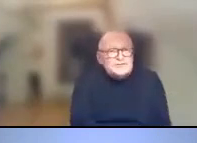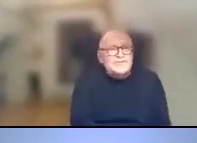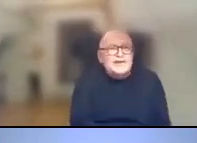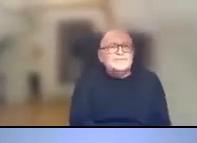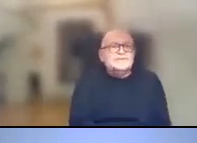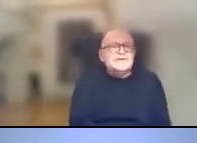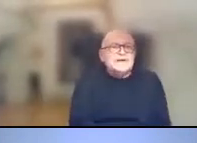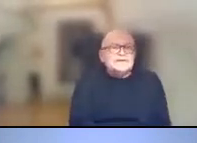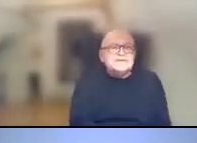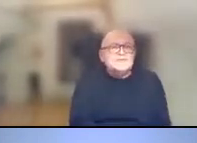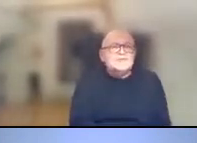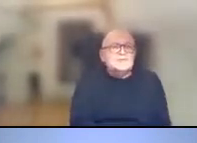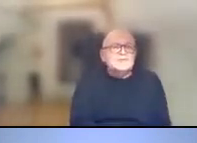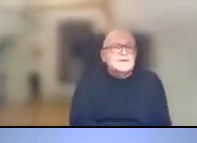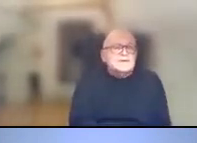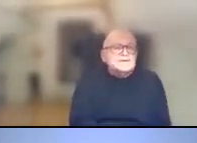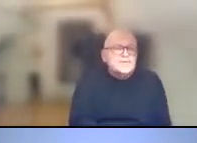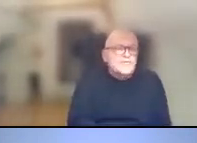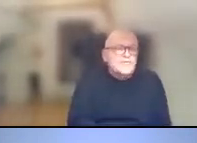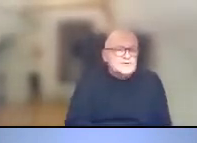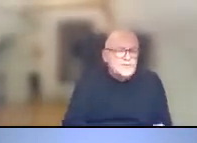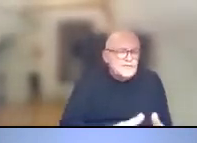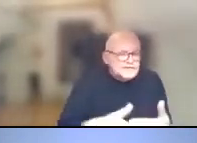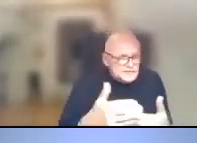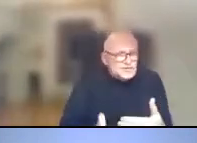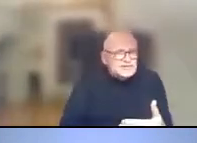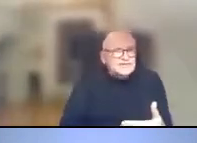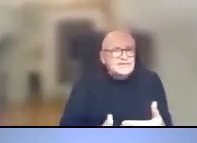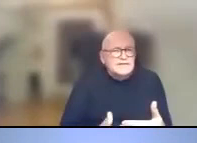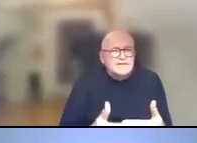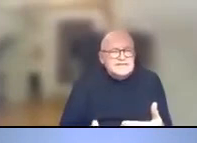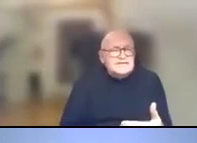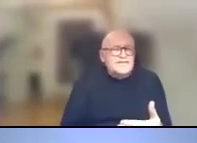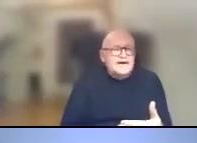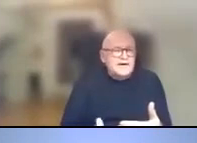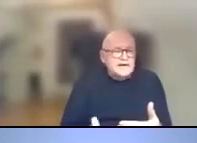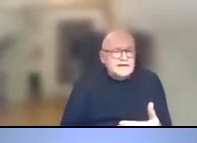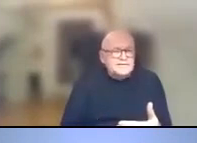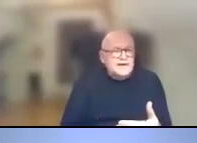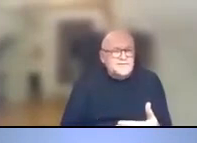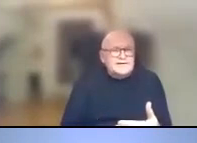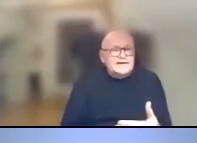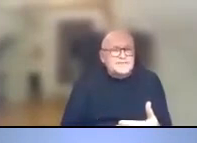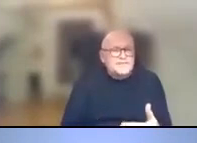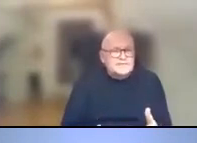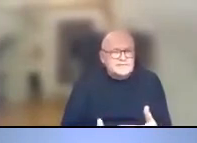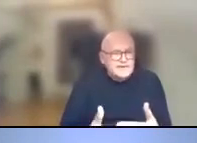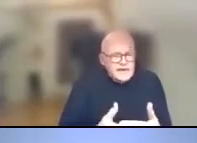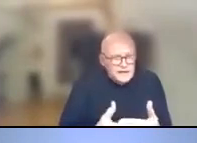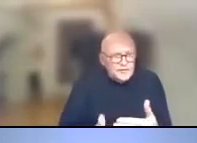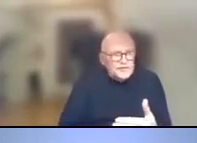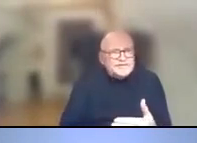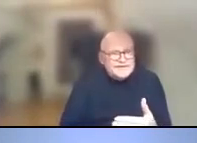den ausbleibenden Reaktionen des beruflichen Umfeldes, trotz sichtbarer, erkennbarer